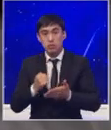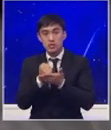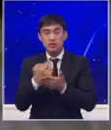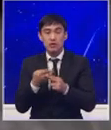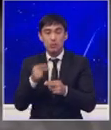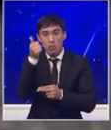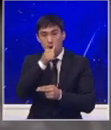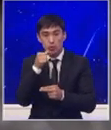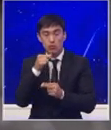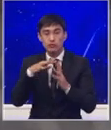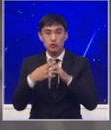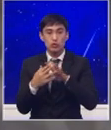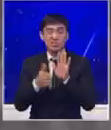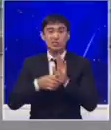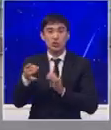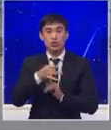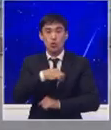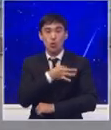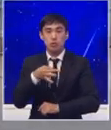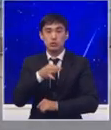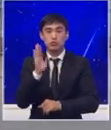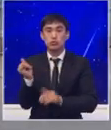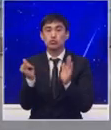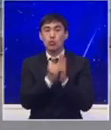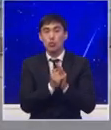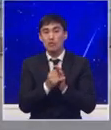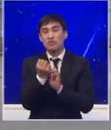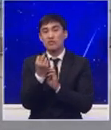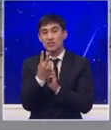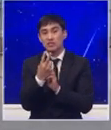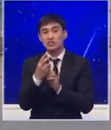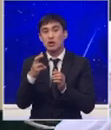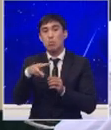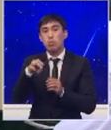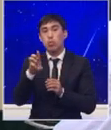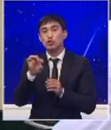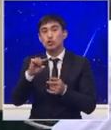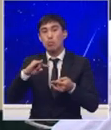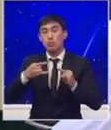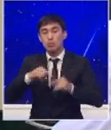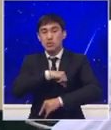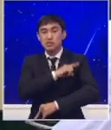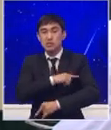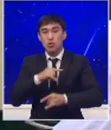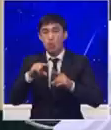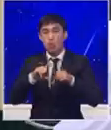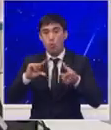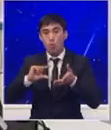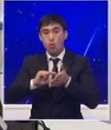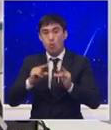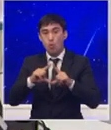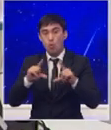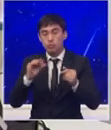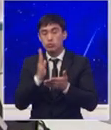в этом году в селах 6 районов области будут установлены 12 блочно-модульных медицинских комплексов. За 2 года такие